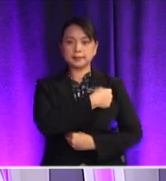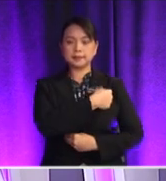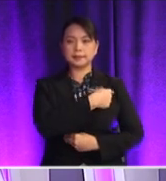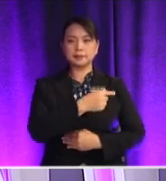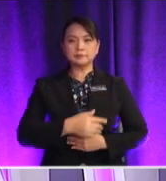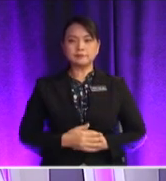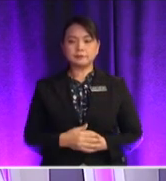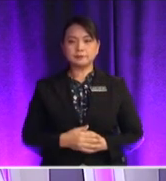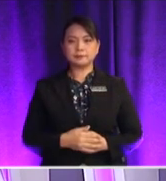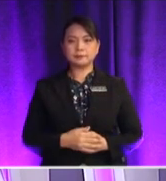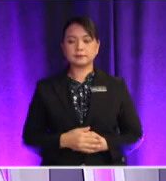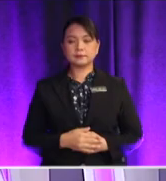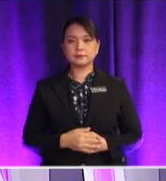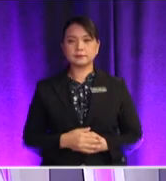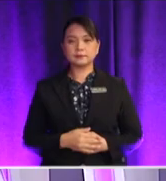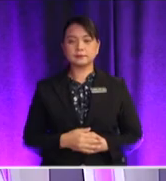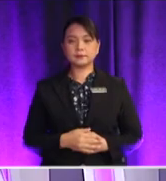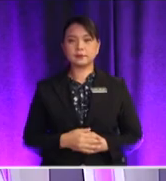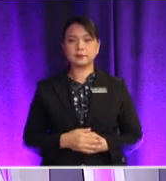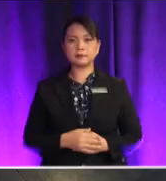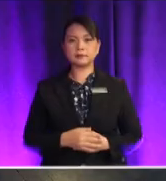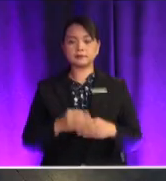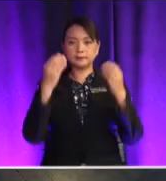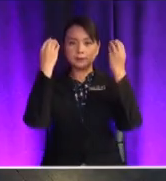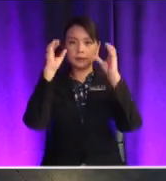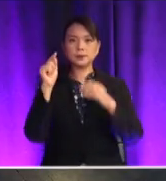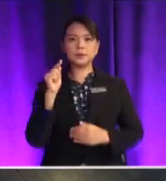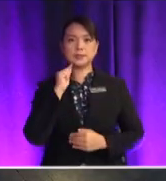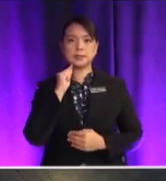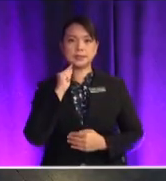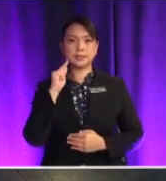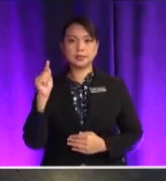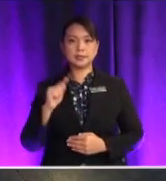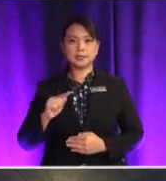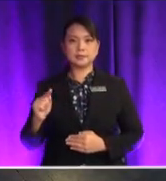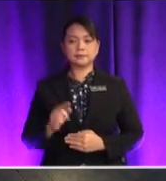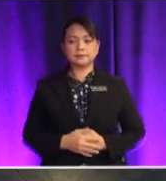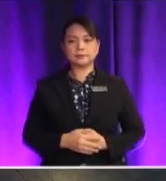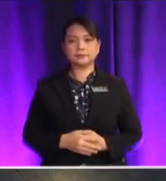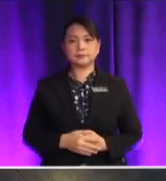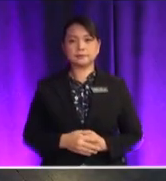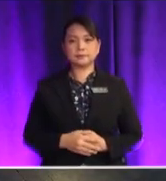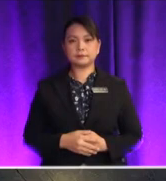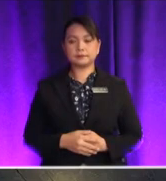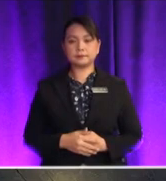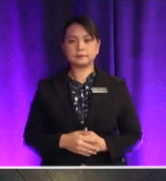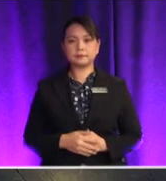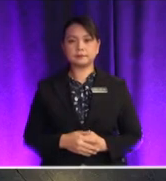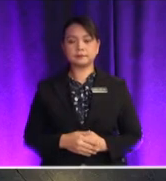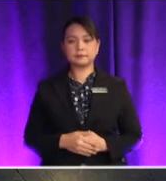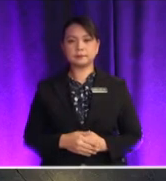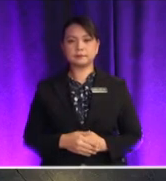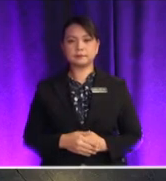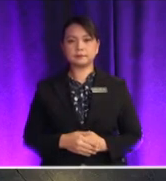lain tak bukan Cikgu Jilawati. Assalamualaikum, Cikgu. Apa khabar? Waalaikumsalam. Sihat, Akmal. Akmal ya, sihat. Terbaik, Cikgu. Kan saya tadi dah main tadi tu. Nampak